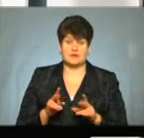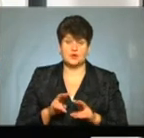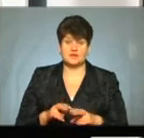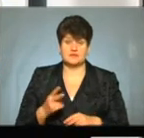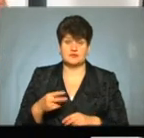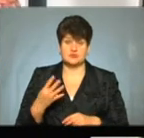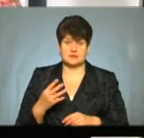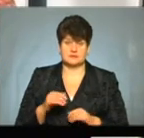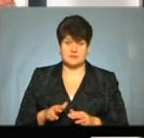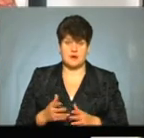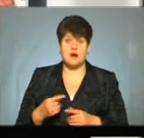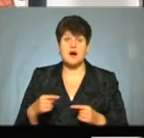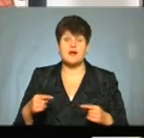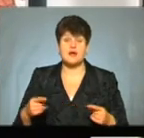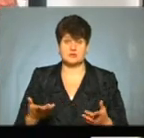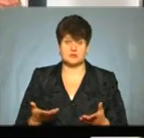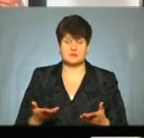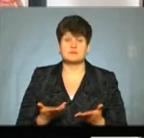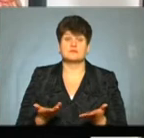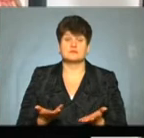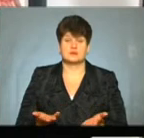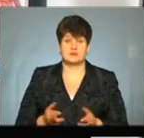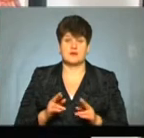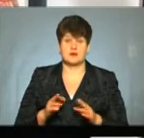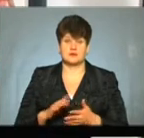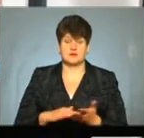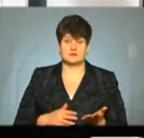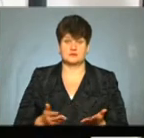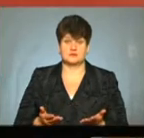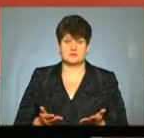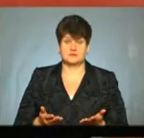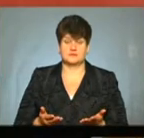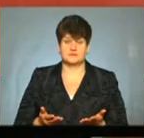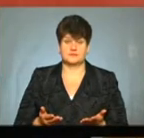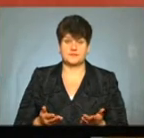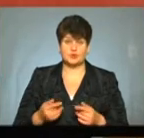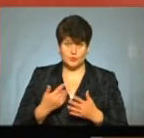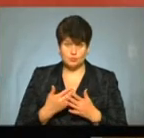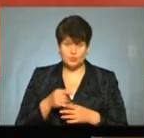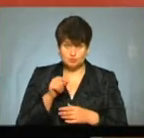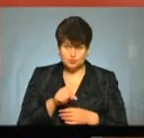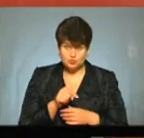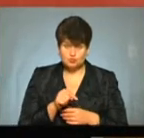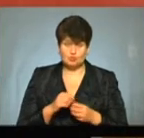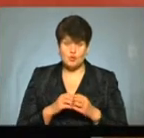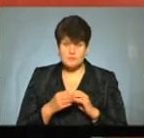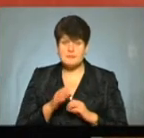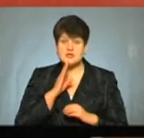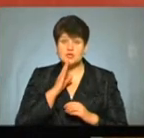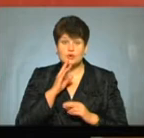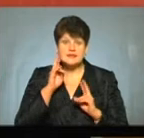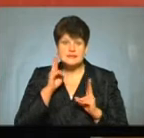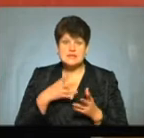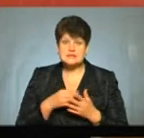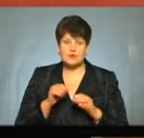24 провадження. А решта тоді жінок в якій статі, в якому статусі? Розумієте? Тобто, ось тут проблема цих жінок, які не знають своїх